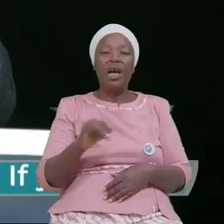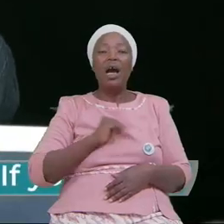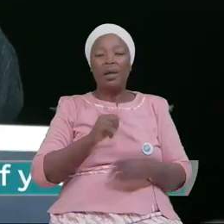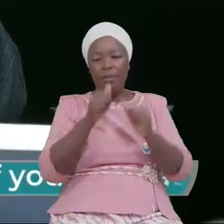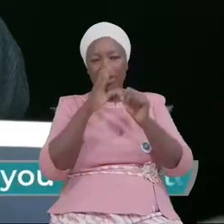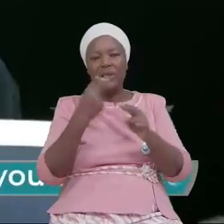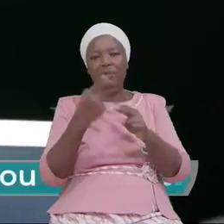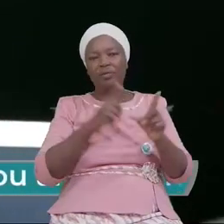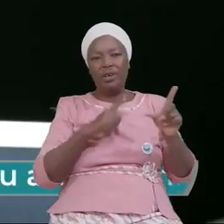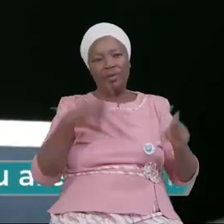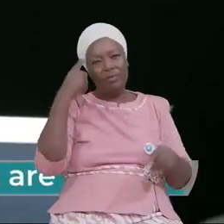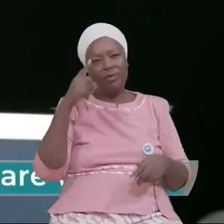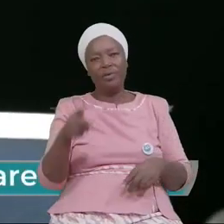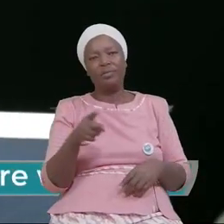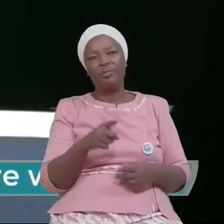vous.